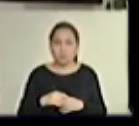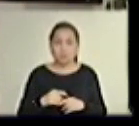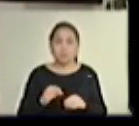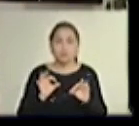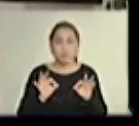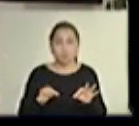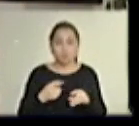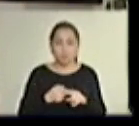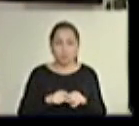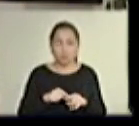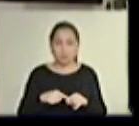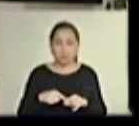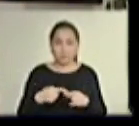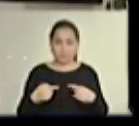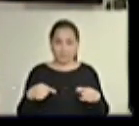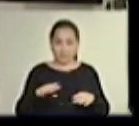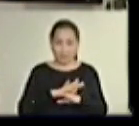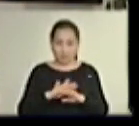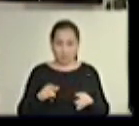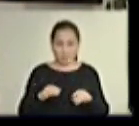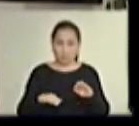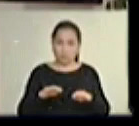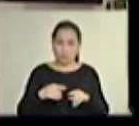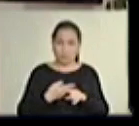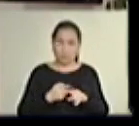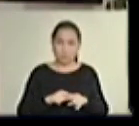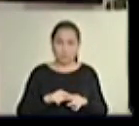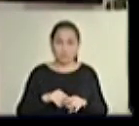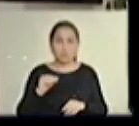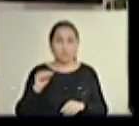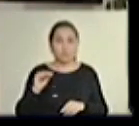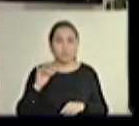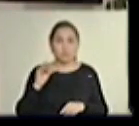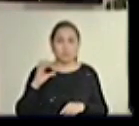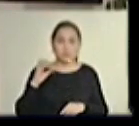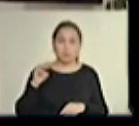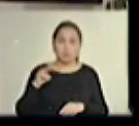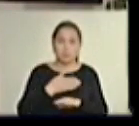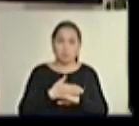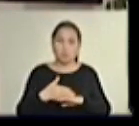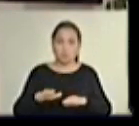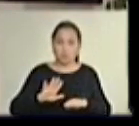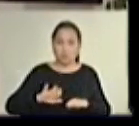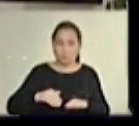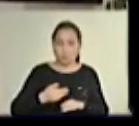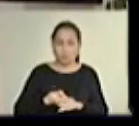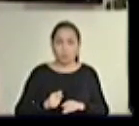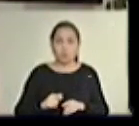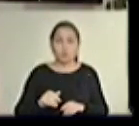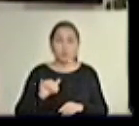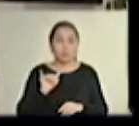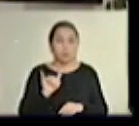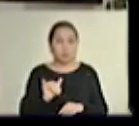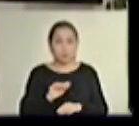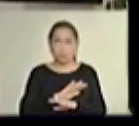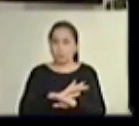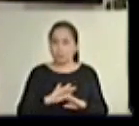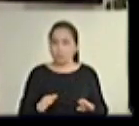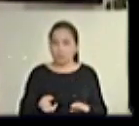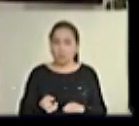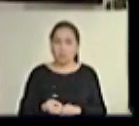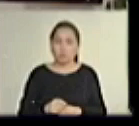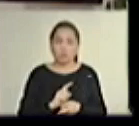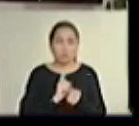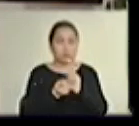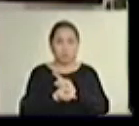To'g'ri, demak, farqsiz muvozanat bu agar jismni muvozanat holatidan chetlashtirilgandan so'ng uni hech qanday oldingi